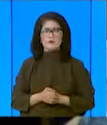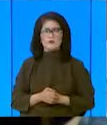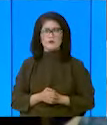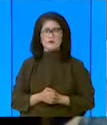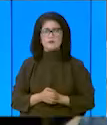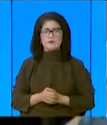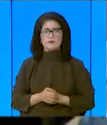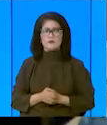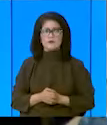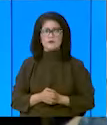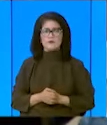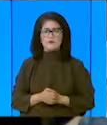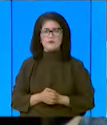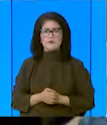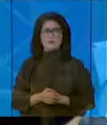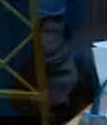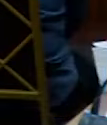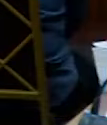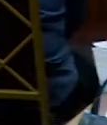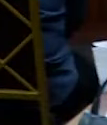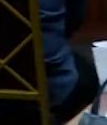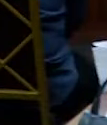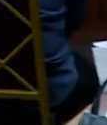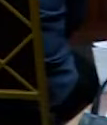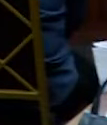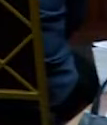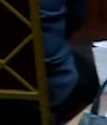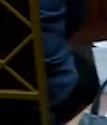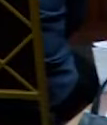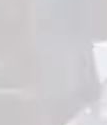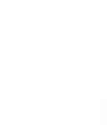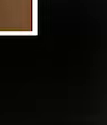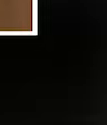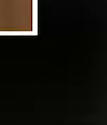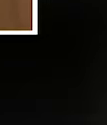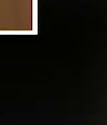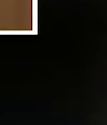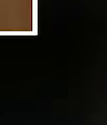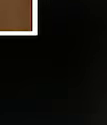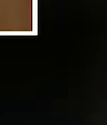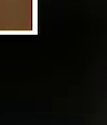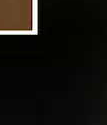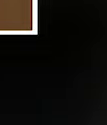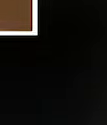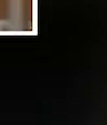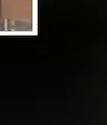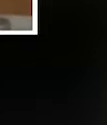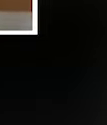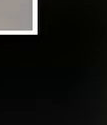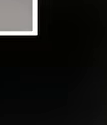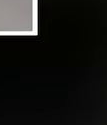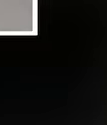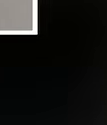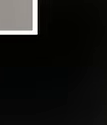tahu. Setahu saya Pak, itu apa? Memang dari Butita juga. Butita juga. Nah Yunda, ini pada waktu itu ya. Di